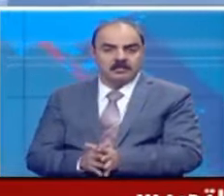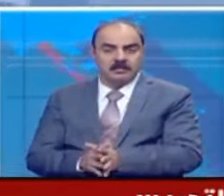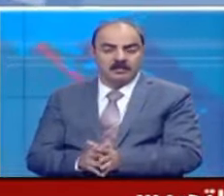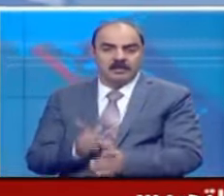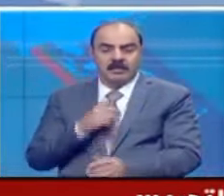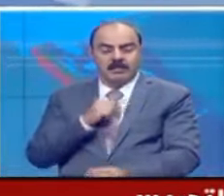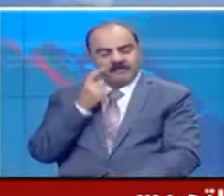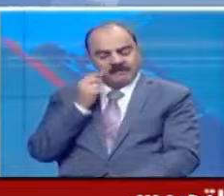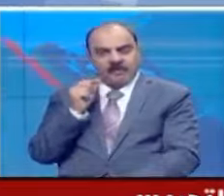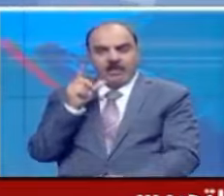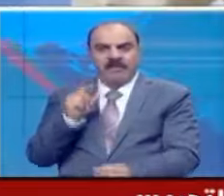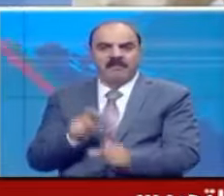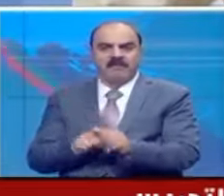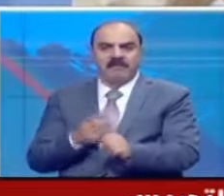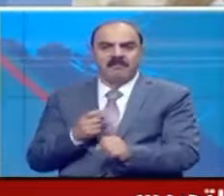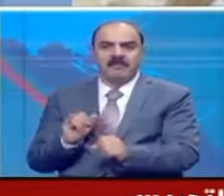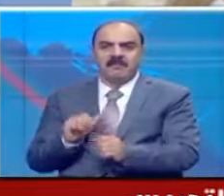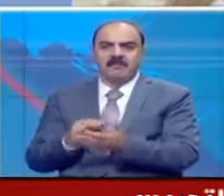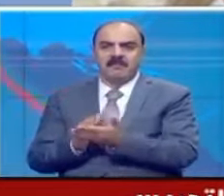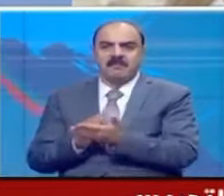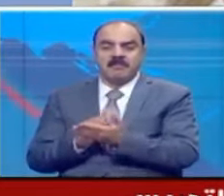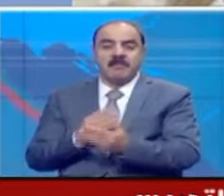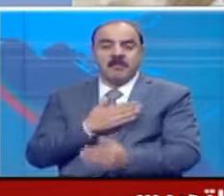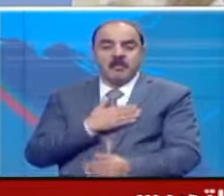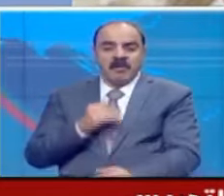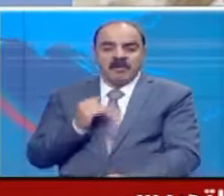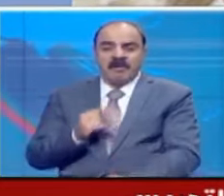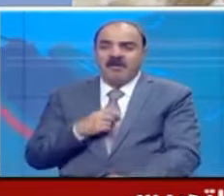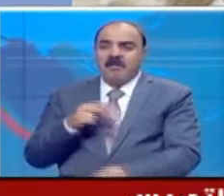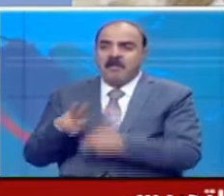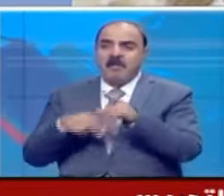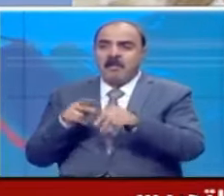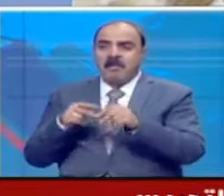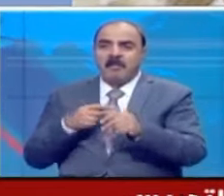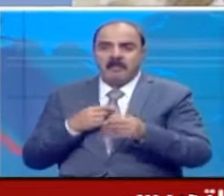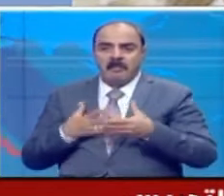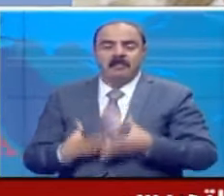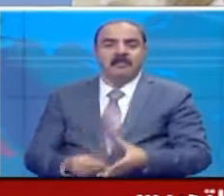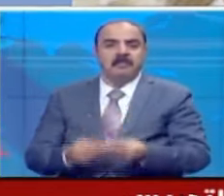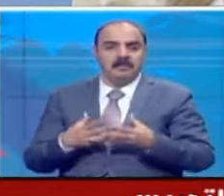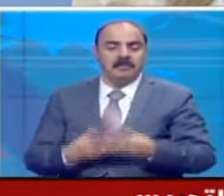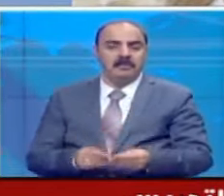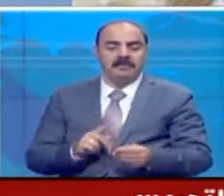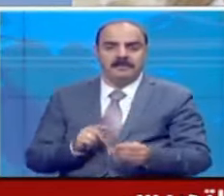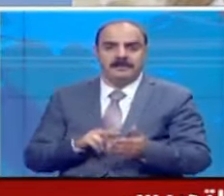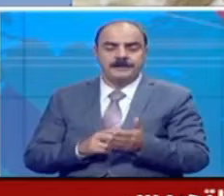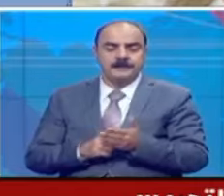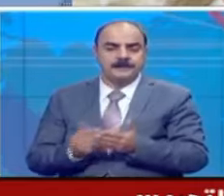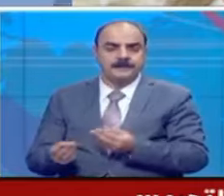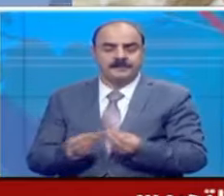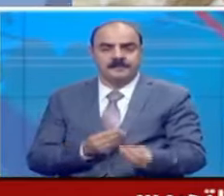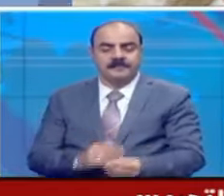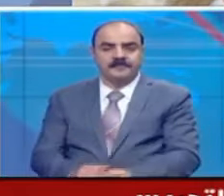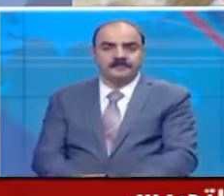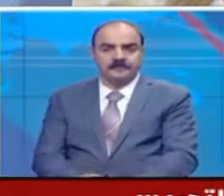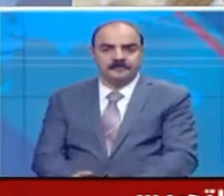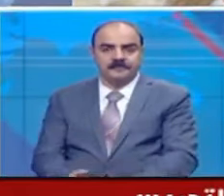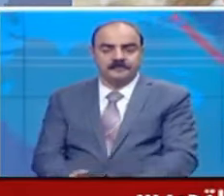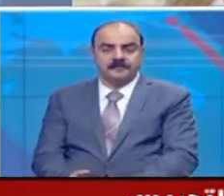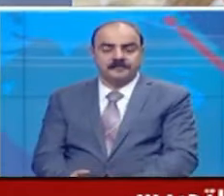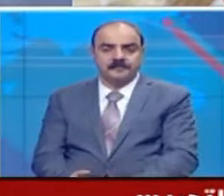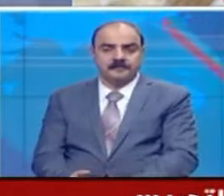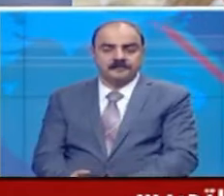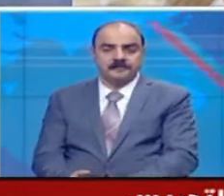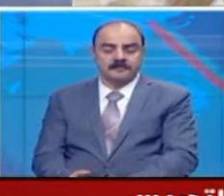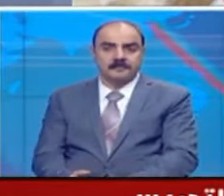أو توضيح مهم إن سياستنا كمان الاستهلاكية كمان يحصل فيها تعديل في العملية الاستهلاكية